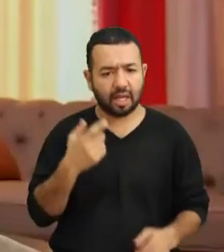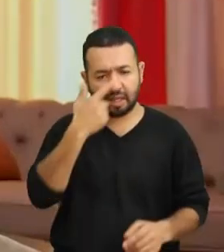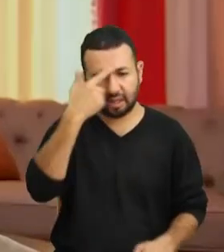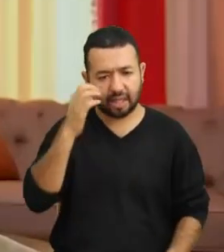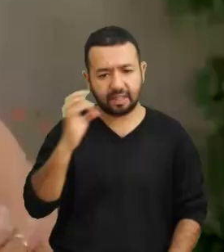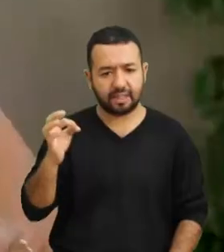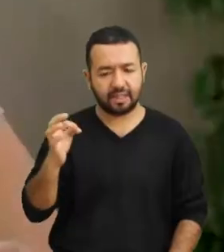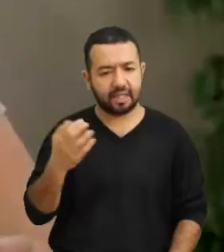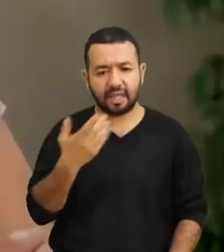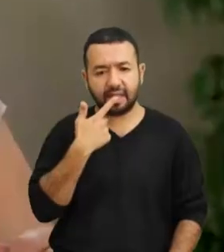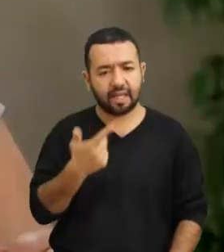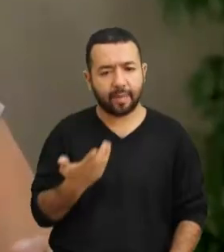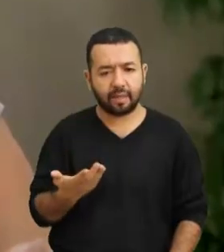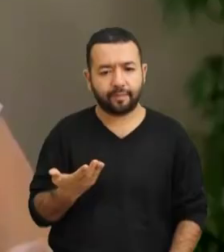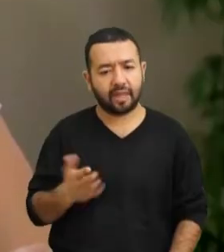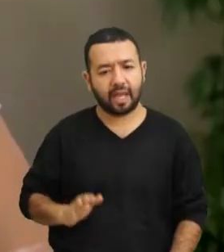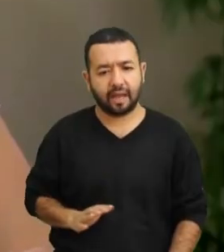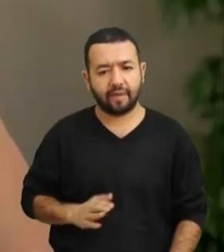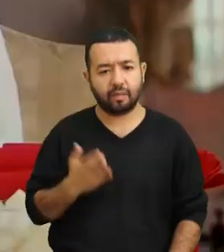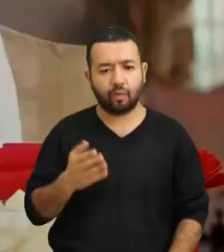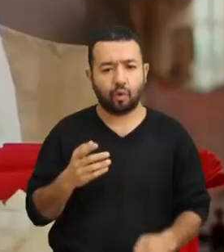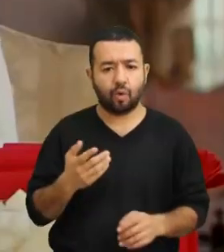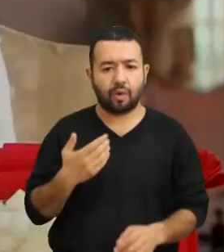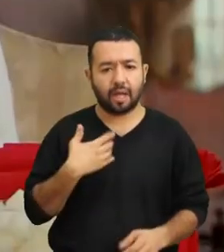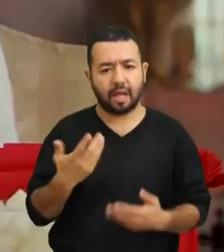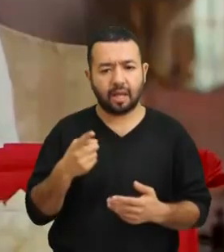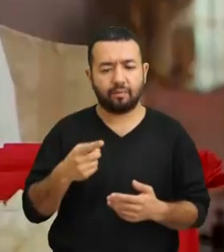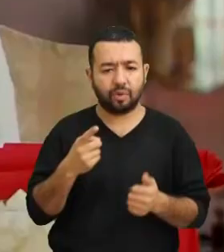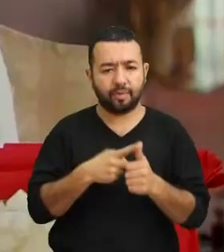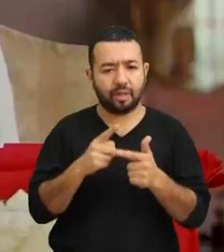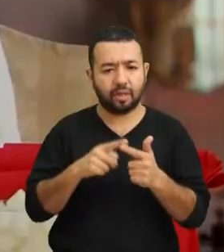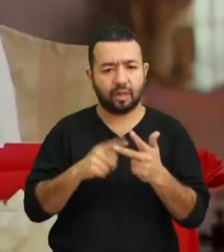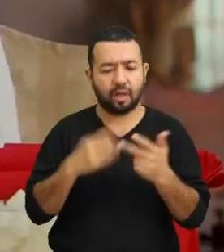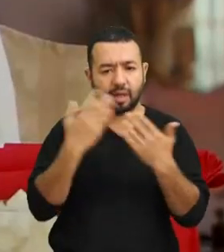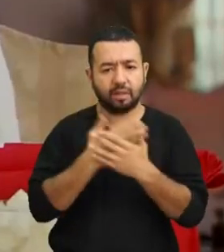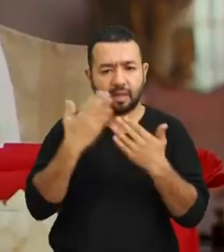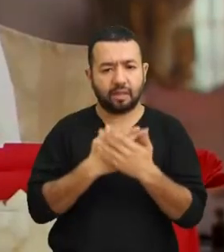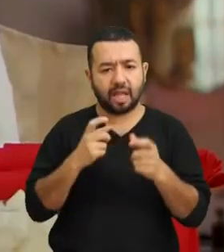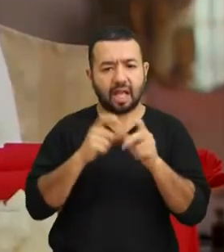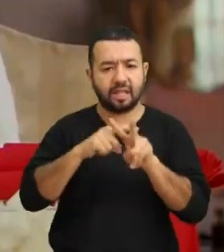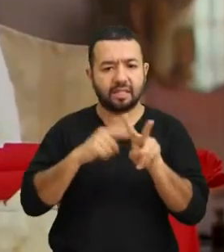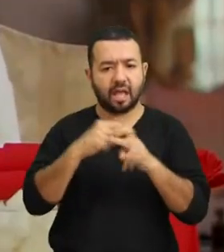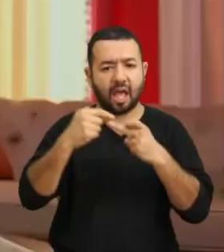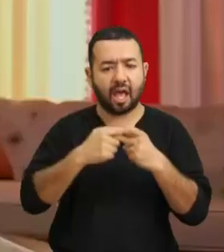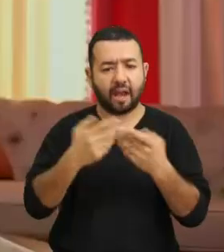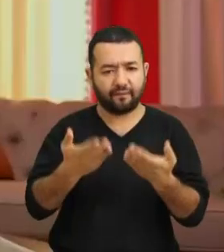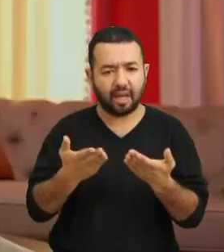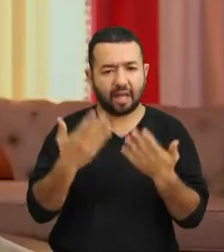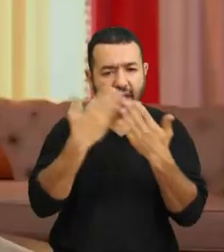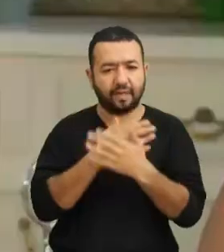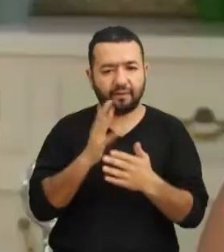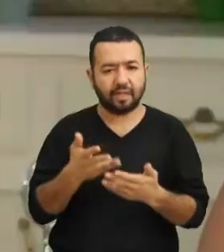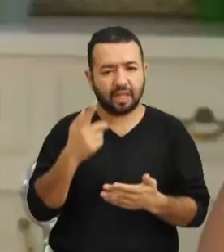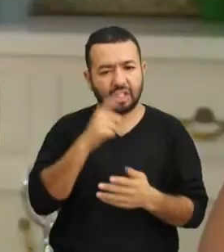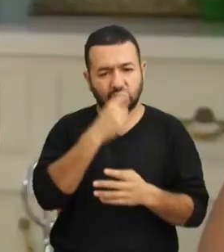şanssızlık, talihsizlik meselesi? Ya evladım bu hani bu aralar başına gelen bazı aksilikler, talihsizlikler var ya.